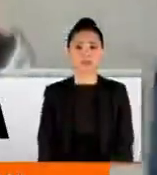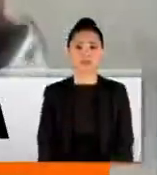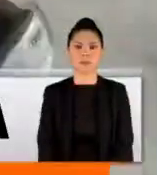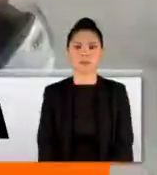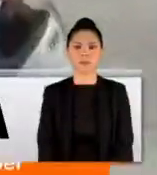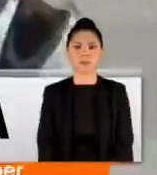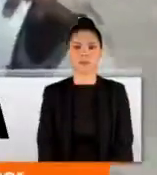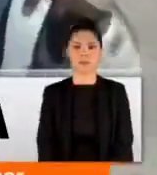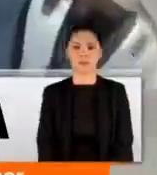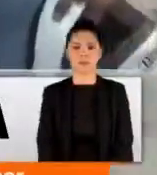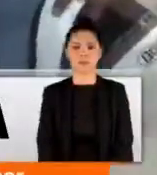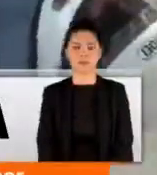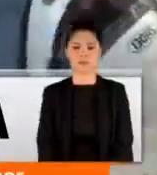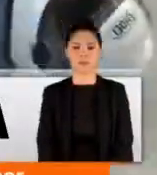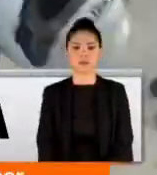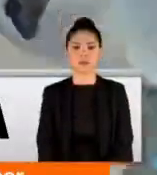İdil. Evet.